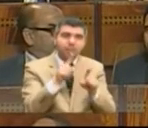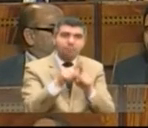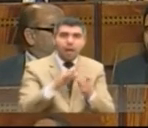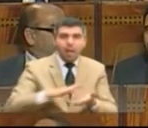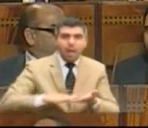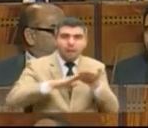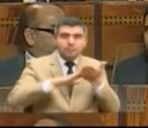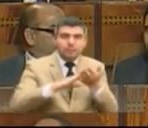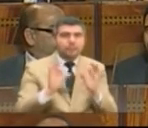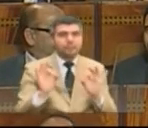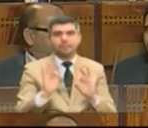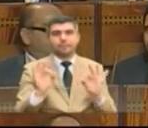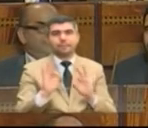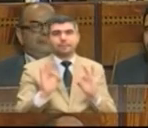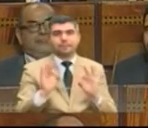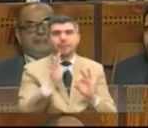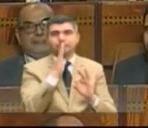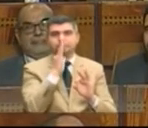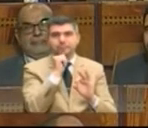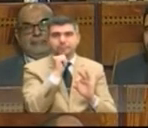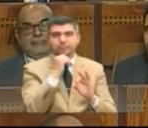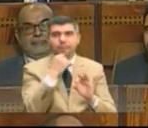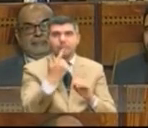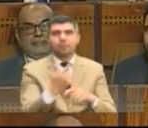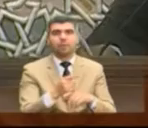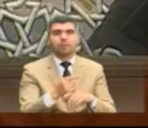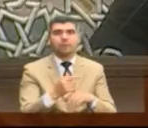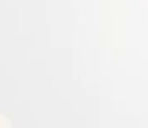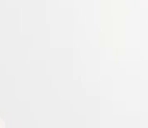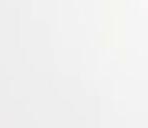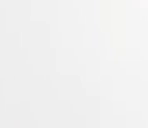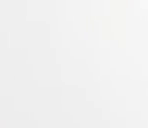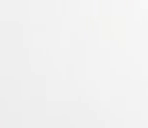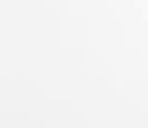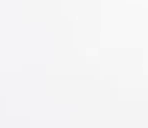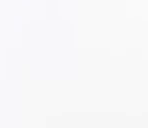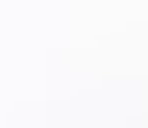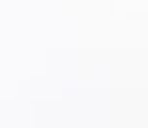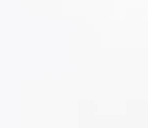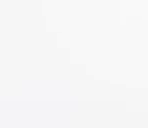يكون، ولكن هذا مشكل ديال الزمن بعيد. شكرا سيدة النائبة.